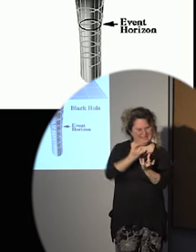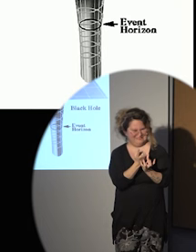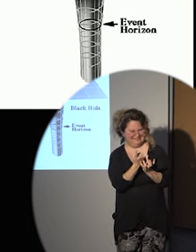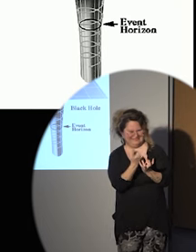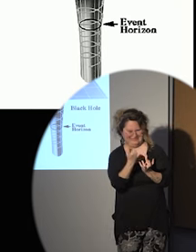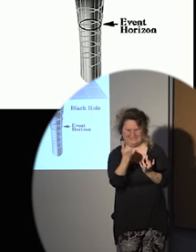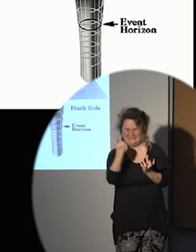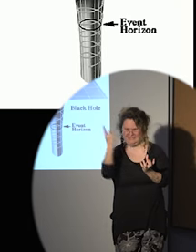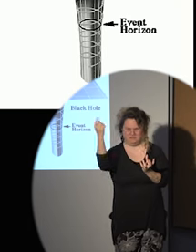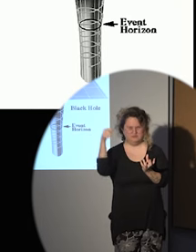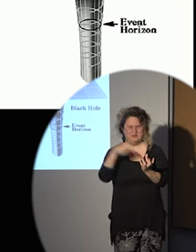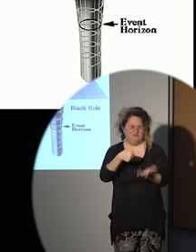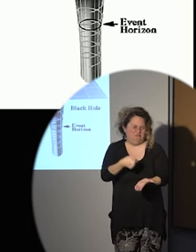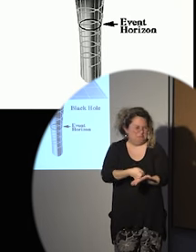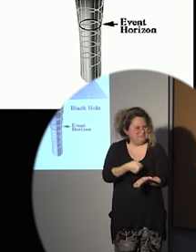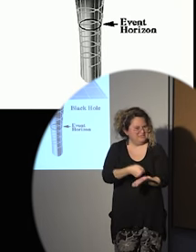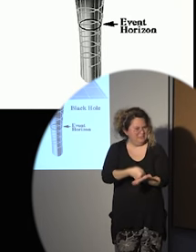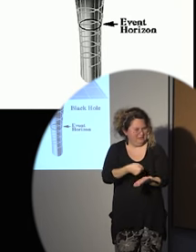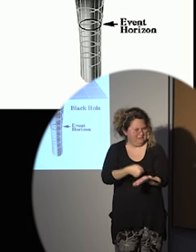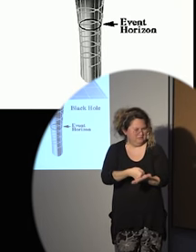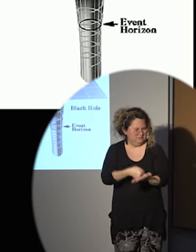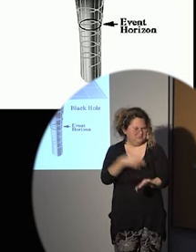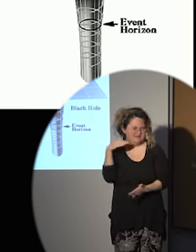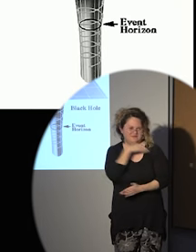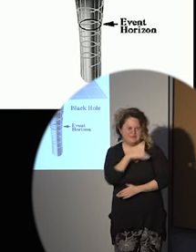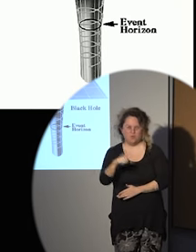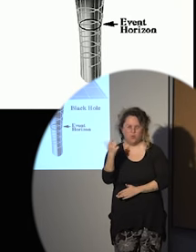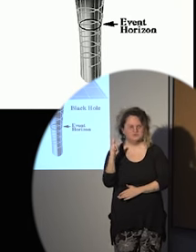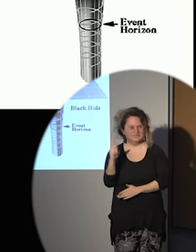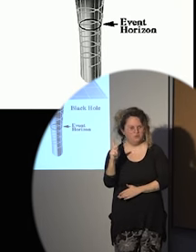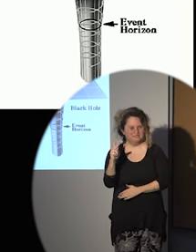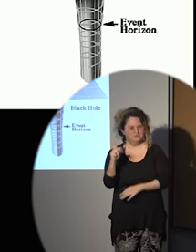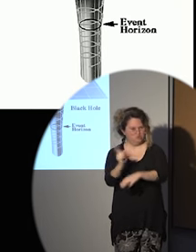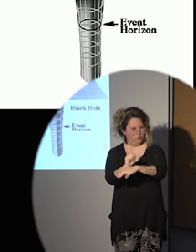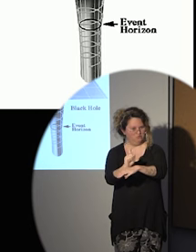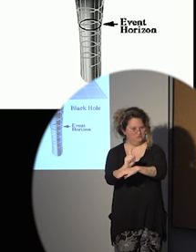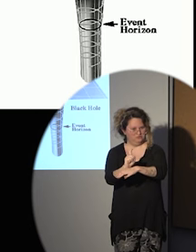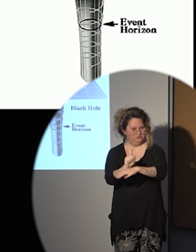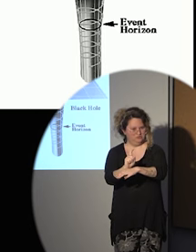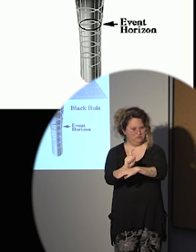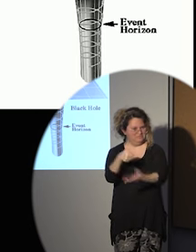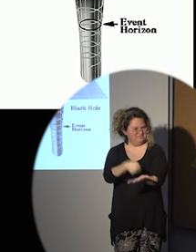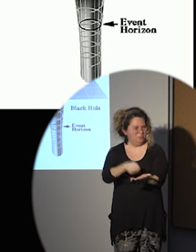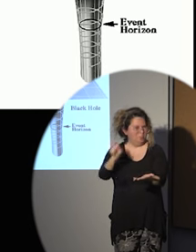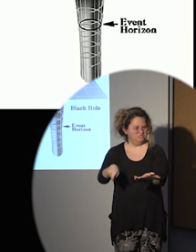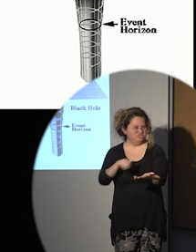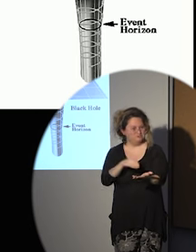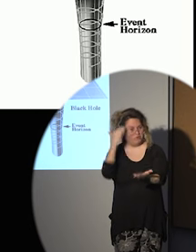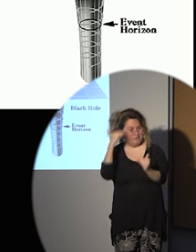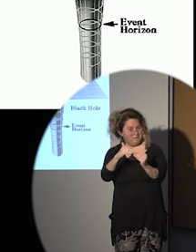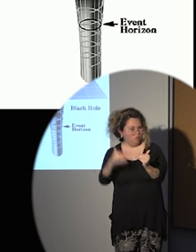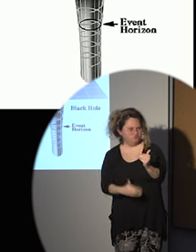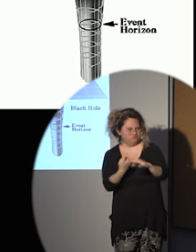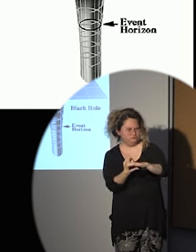que vous l'envoyez à une vitesse minimale de 11 km par seconde. Sinon, la fusée, elle fait ça et elle retombe. Et ça s'appelle, cette vitesse s'appelle la